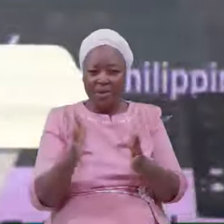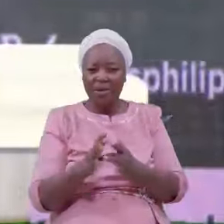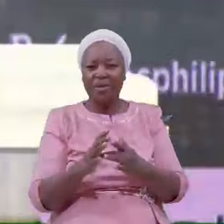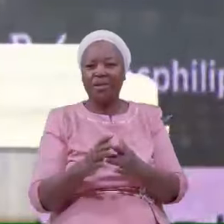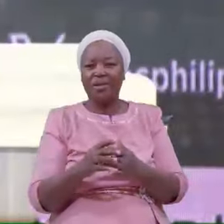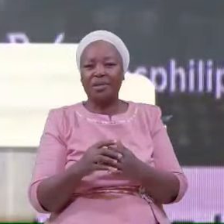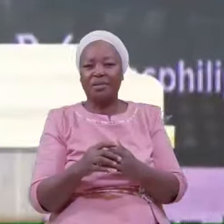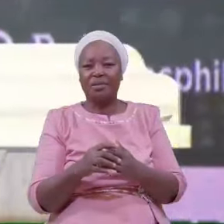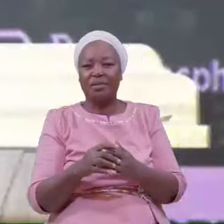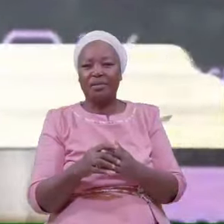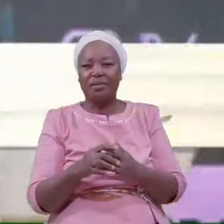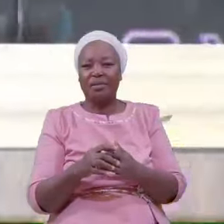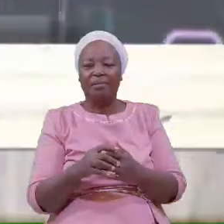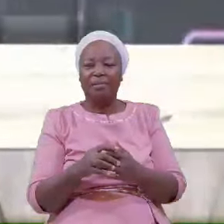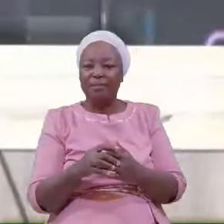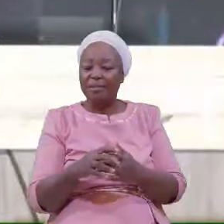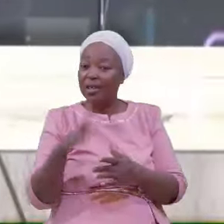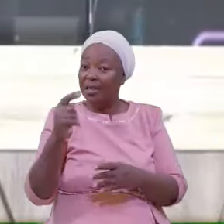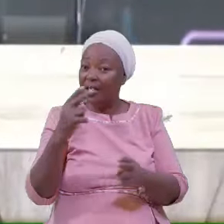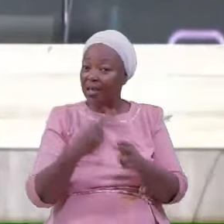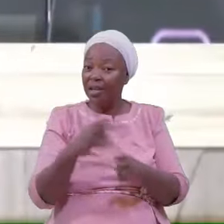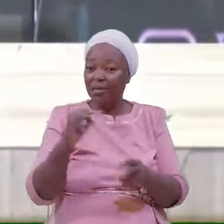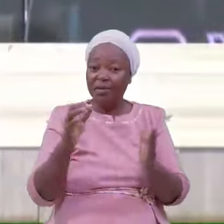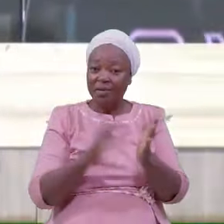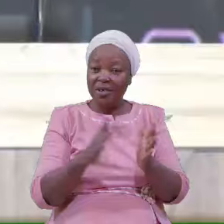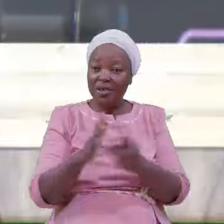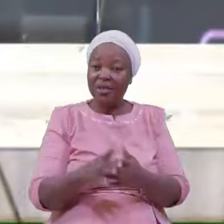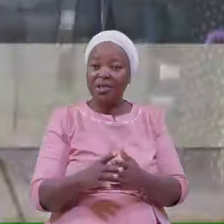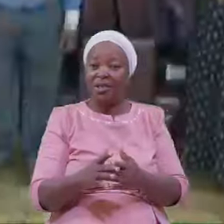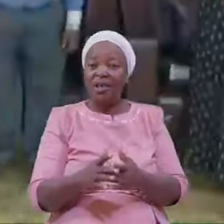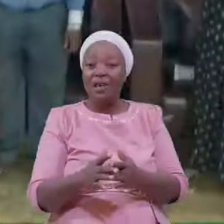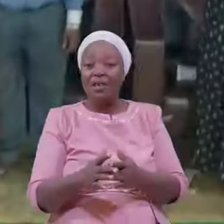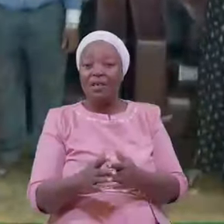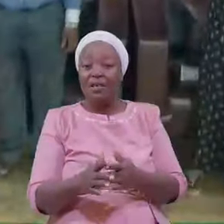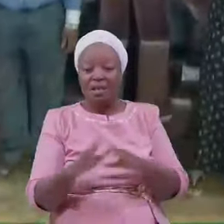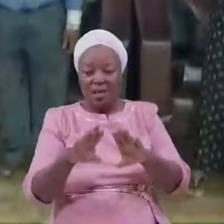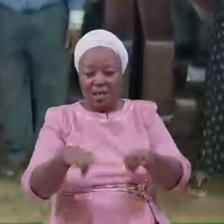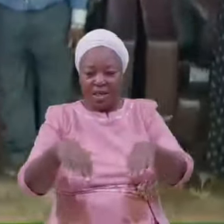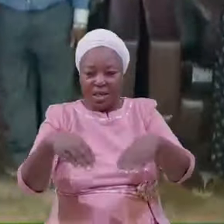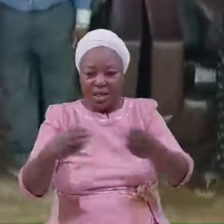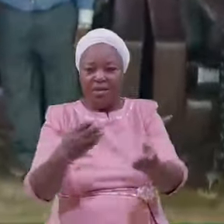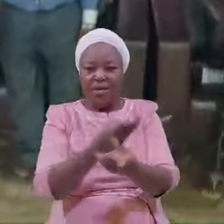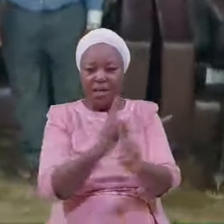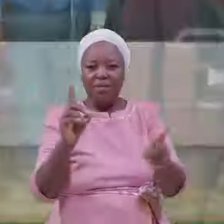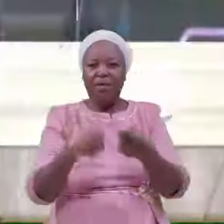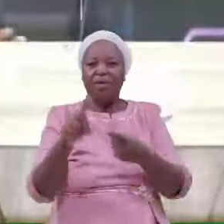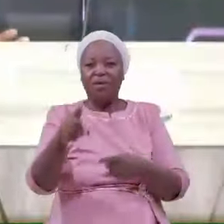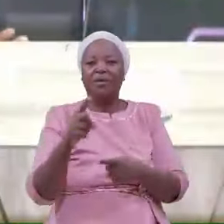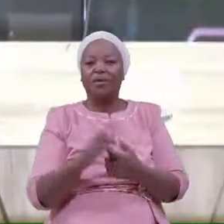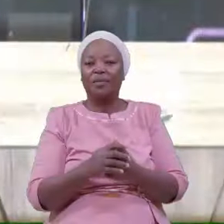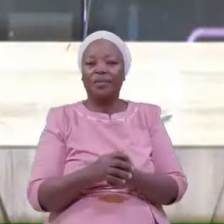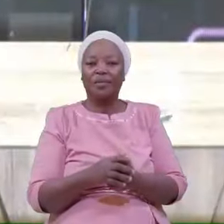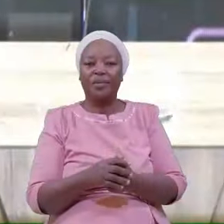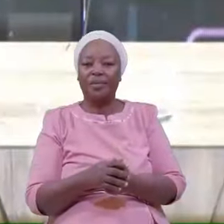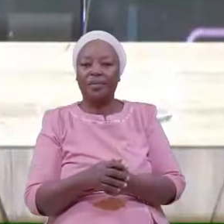ng Panginoong Jesucristo, the name of Jesus brings deliverance to you. Ang pangalan ng Panginoong Jesucristo